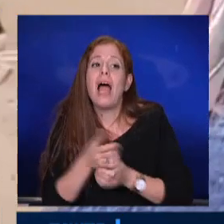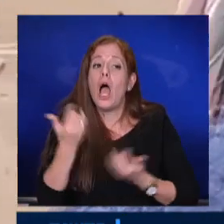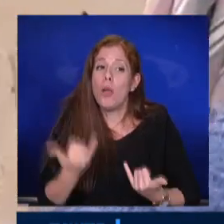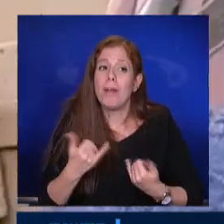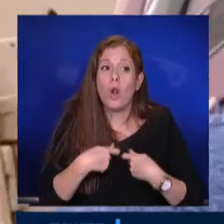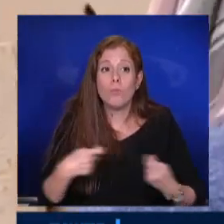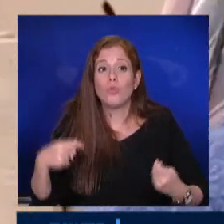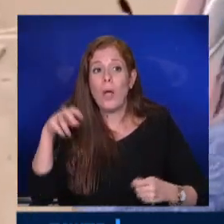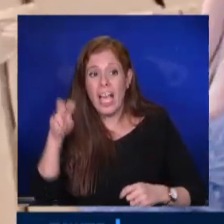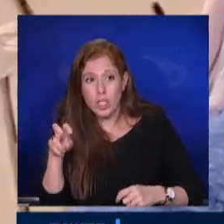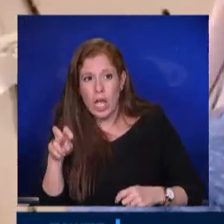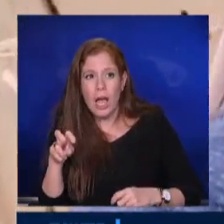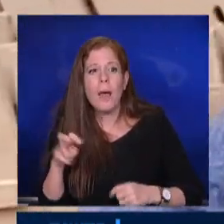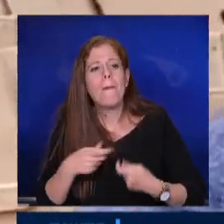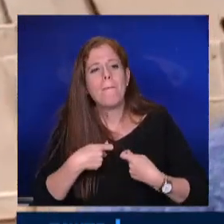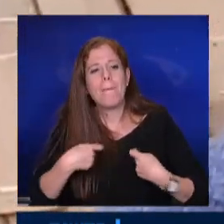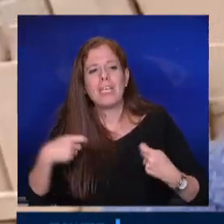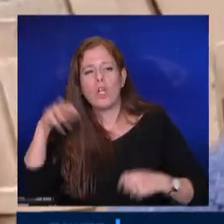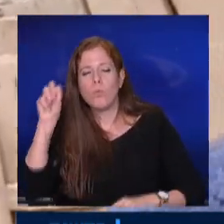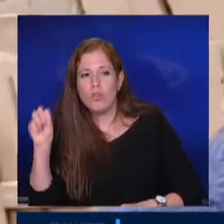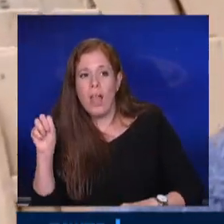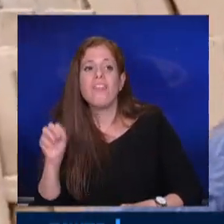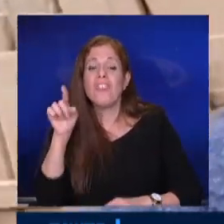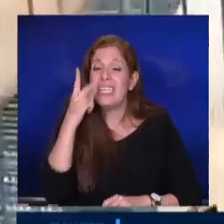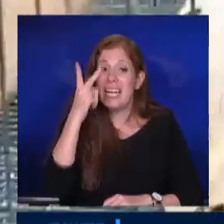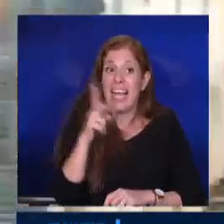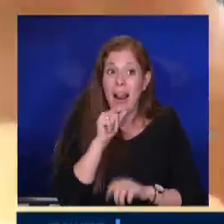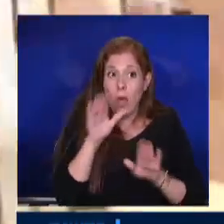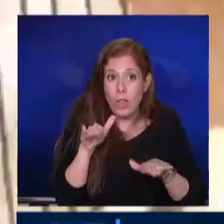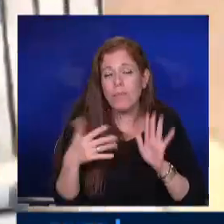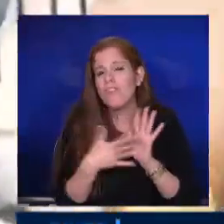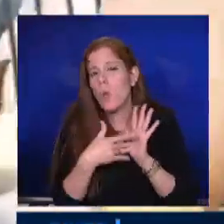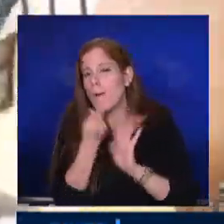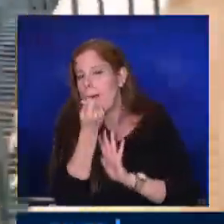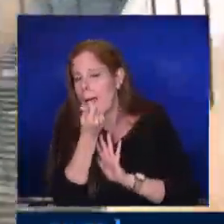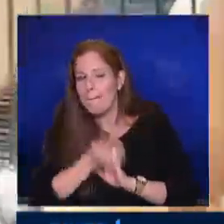عائشة من على فرشة أخونا مجاهد البربري. هنتفرج النهاردة على الحمام وهنشوف الأسعار.